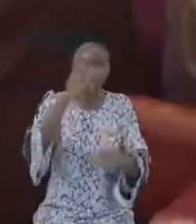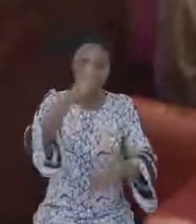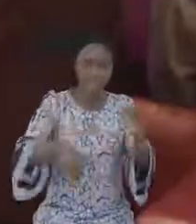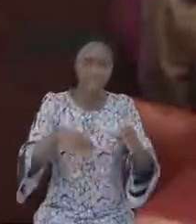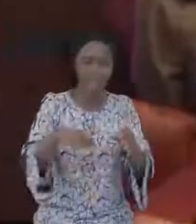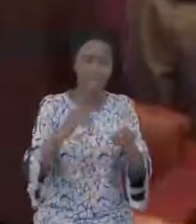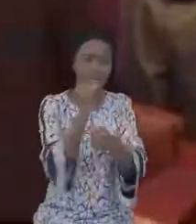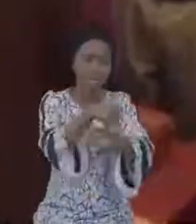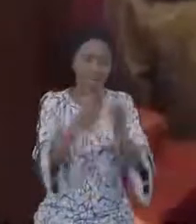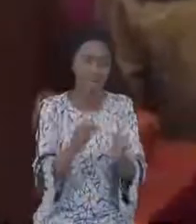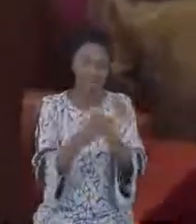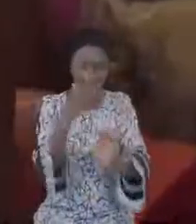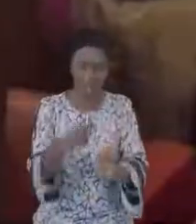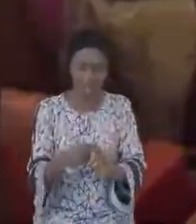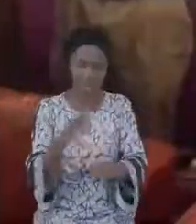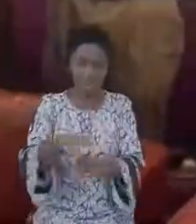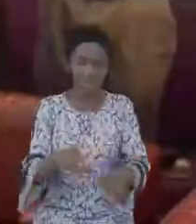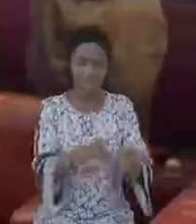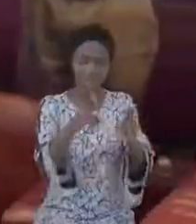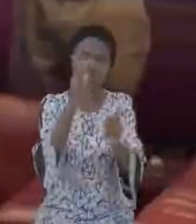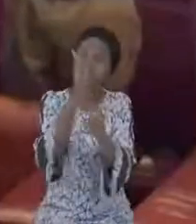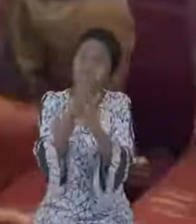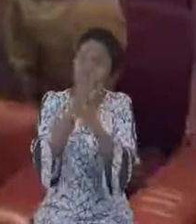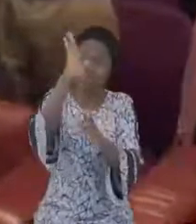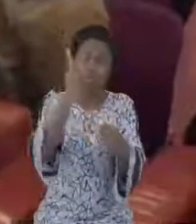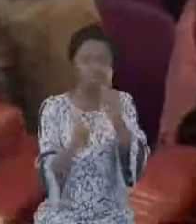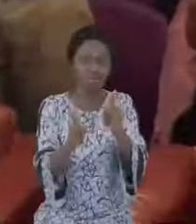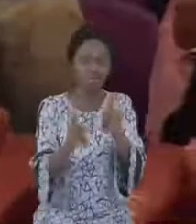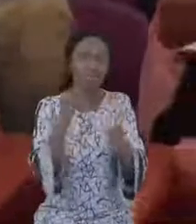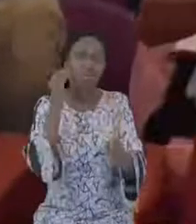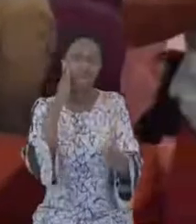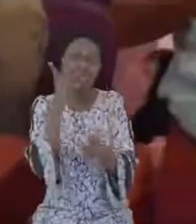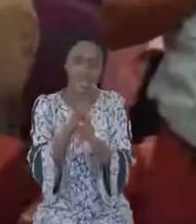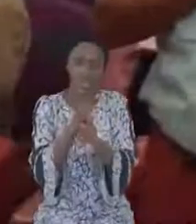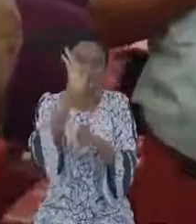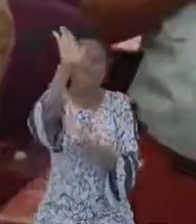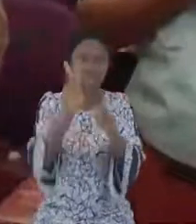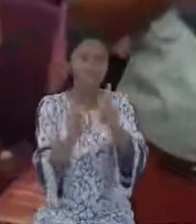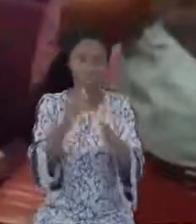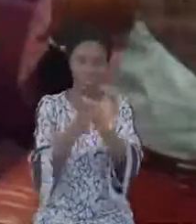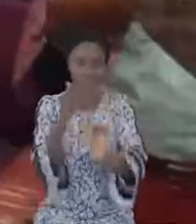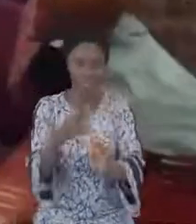peuple. À la maison, garde ton peuple. La nuit, garde ton peuple.